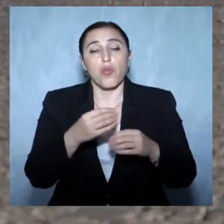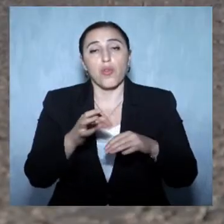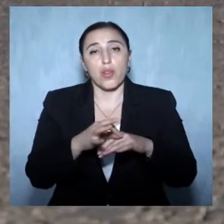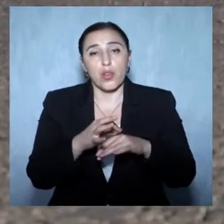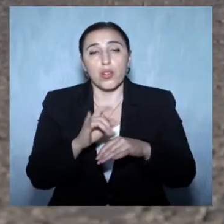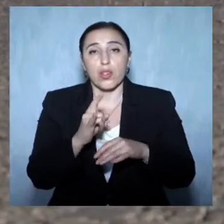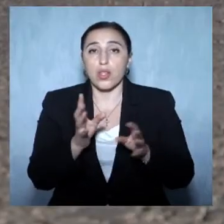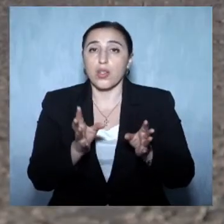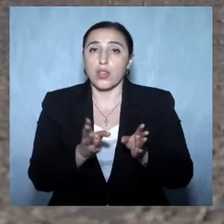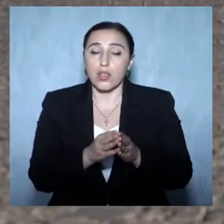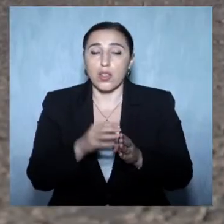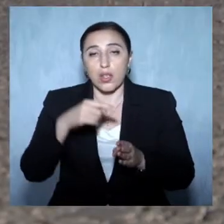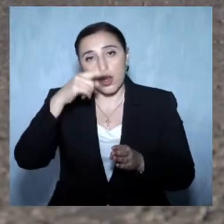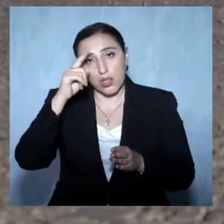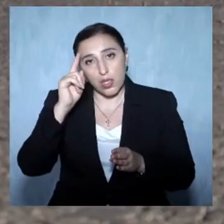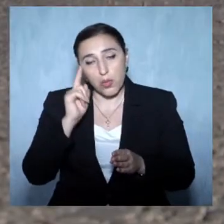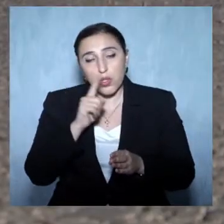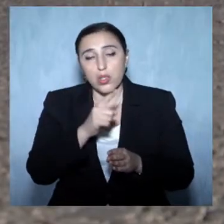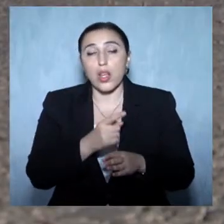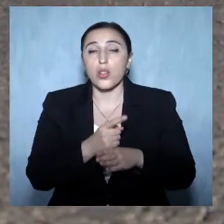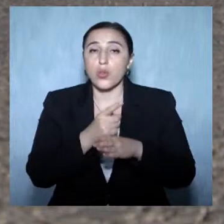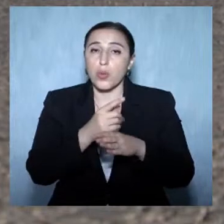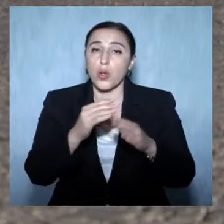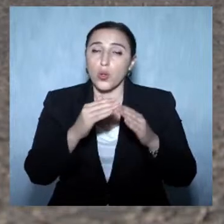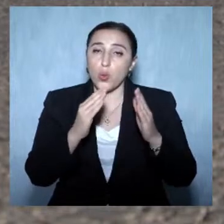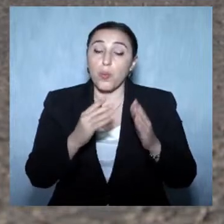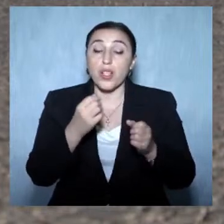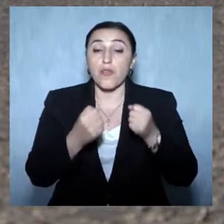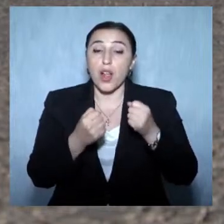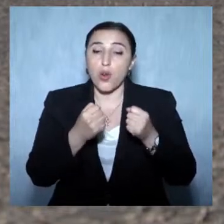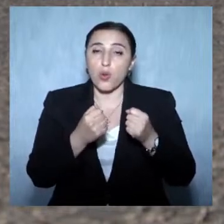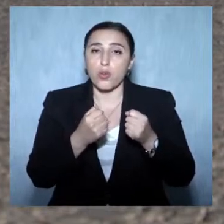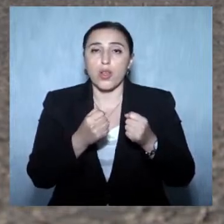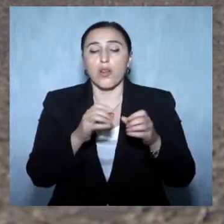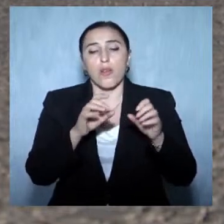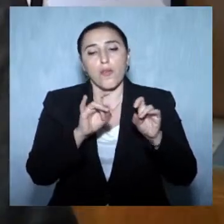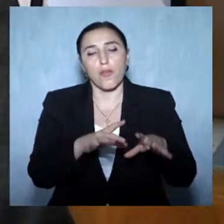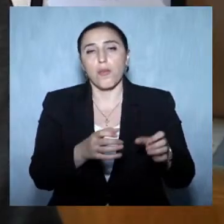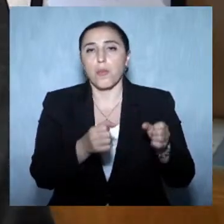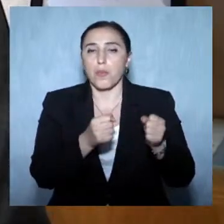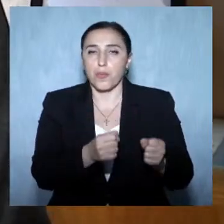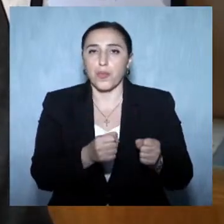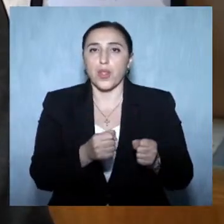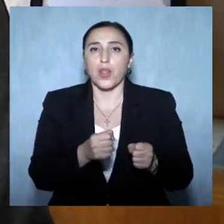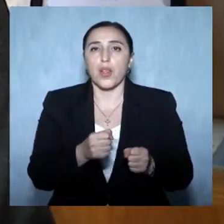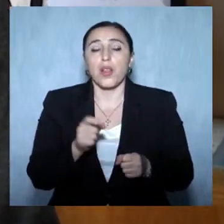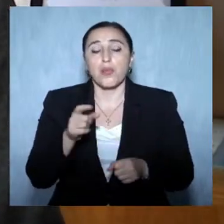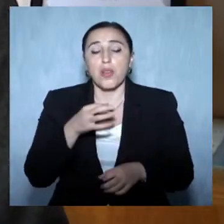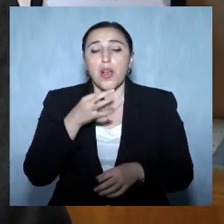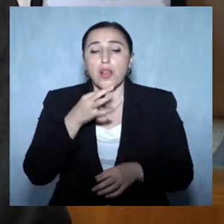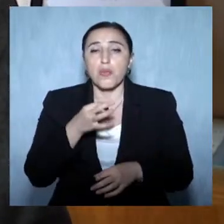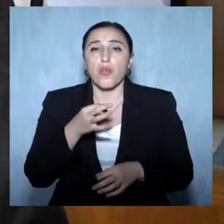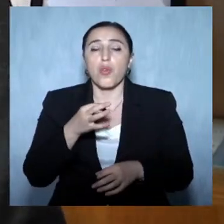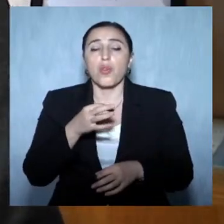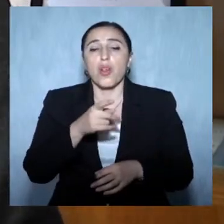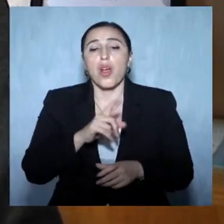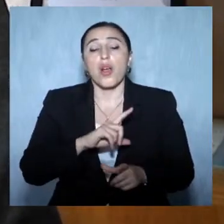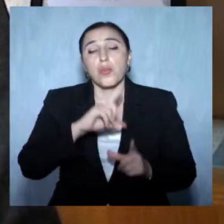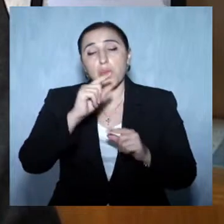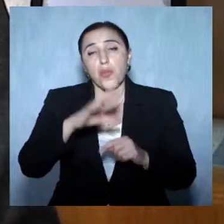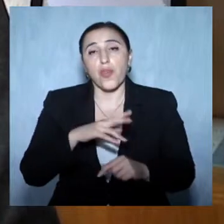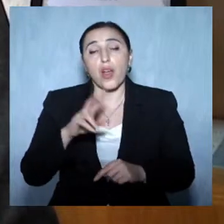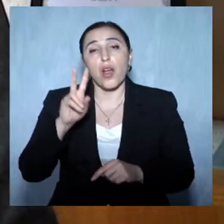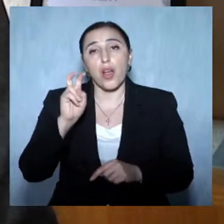հետ, նրանց ադրբեջանցիները տունեն ճանապարել, վարորդներին պահել ասաց կոչարանը։ Ասեցին, ու իրանք կնացել են ղարաբաղ,